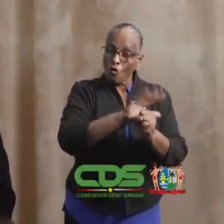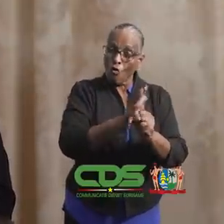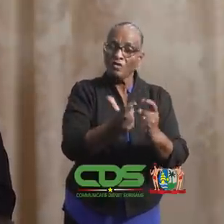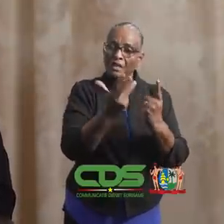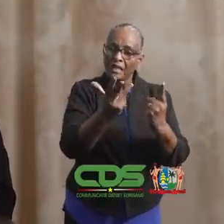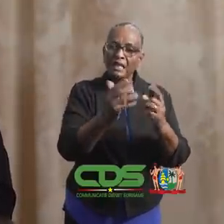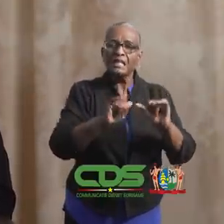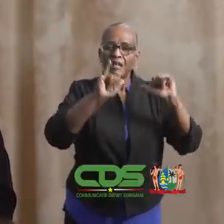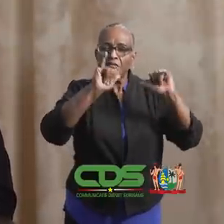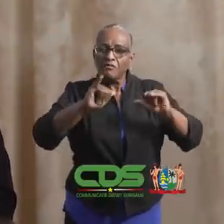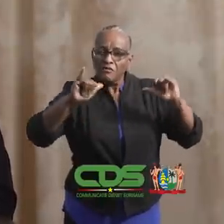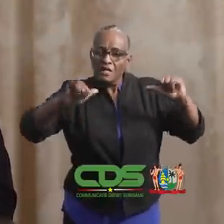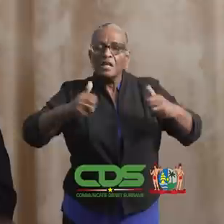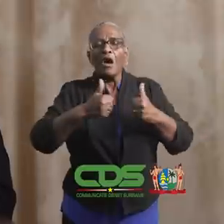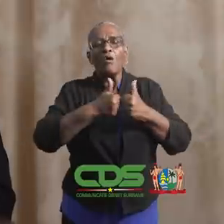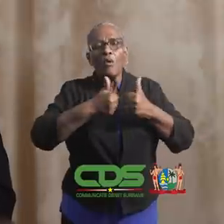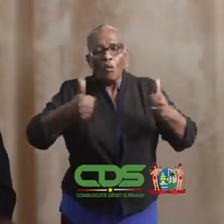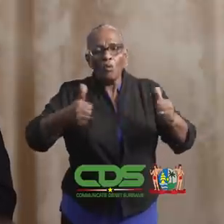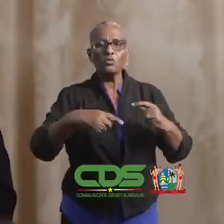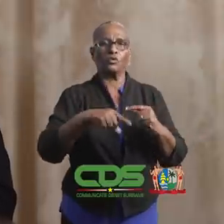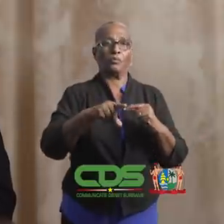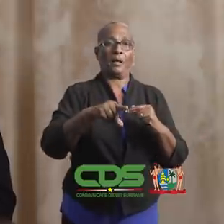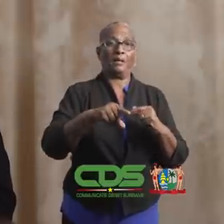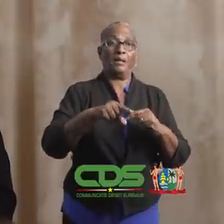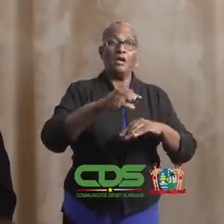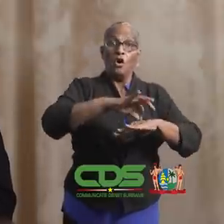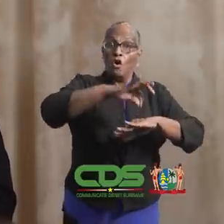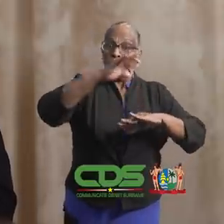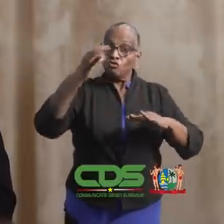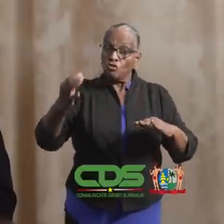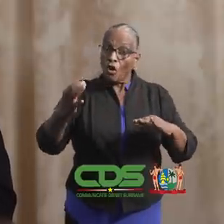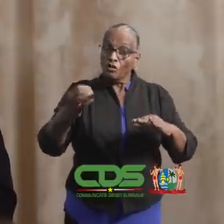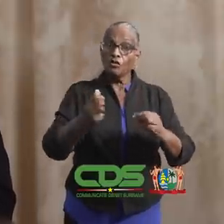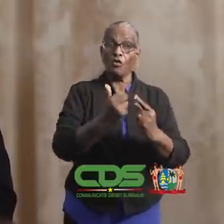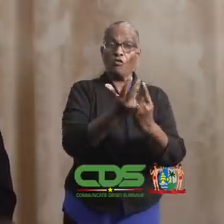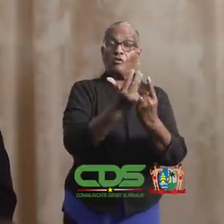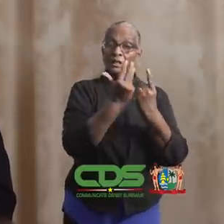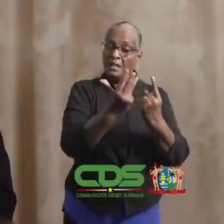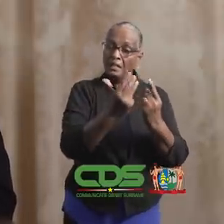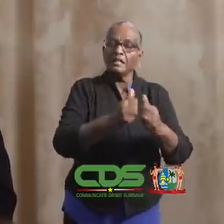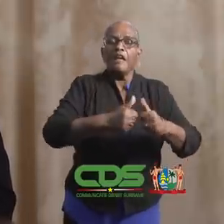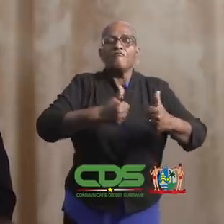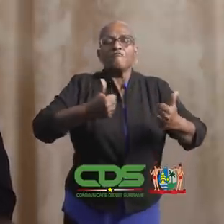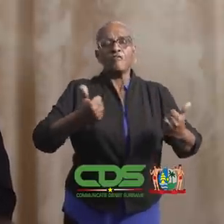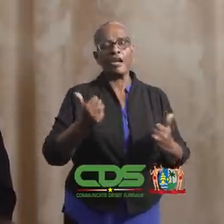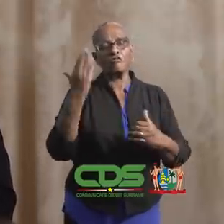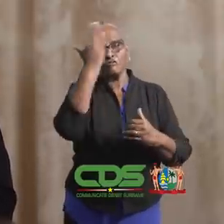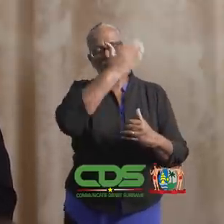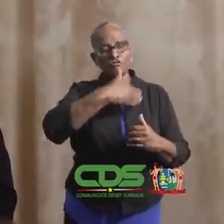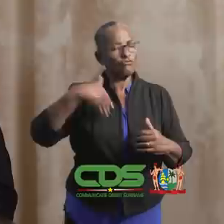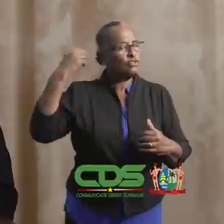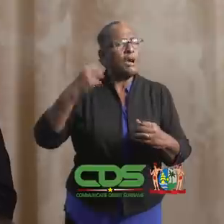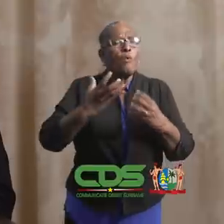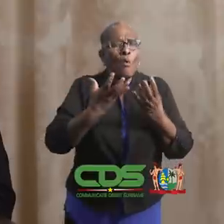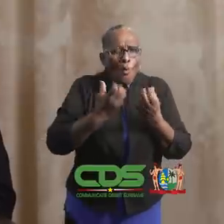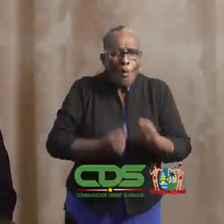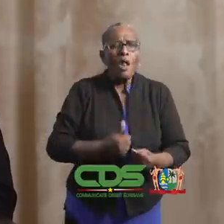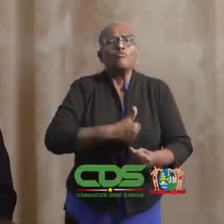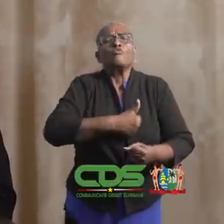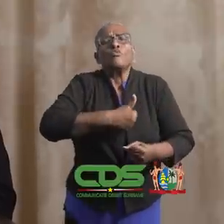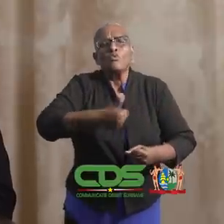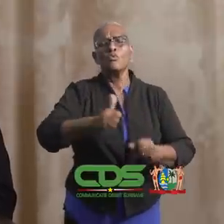doorbrengen. Een gezond en COVID-19 vrij Suriname, dat is ons doel. De ondersteuning